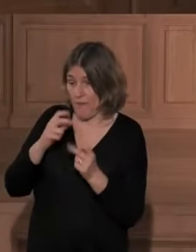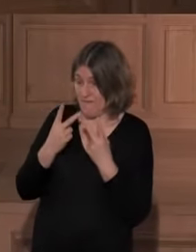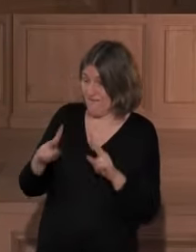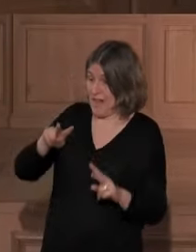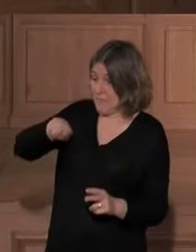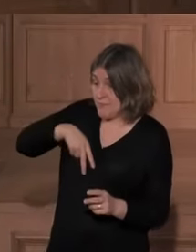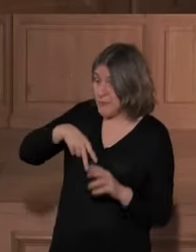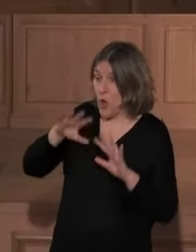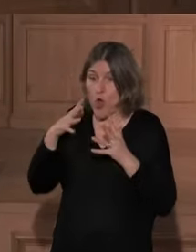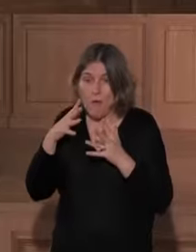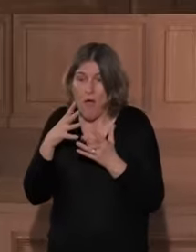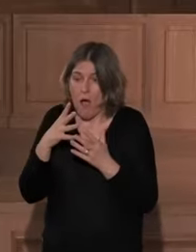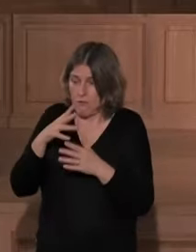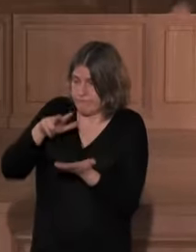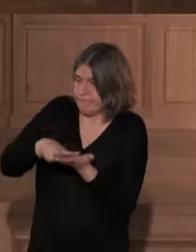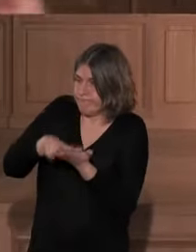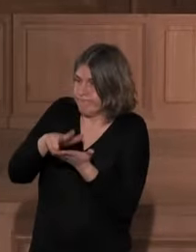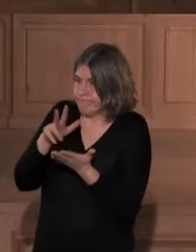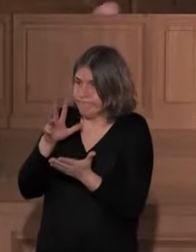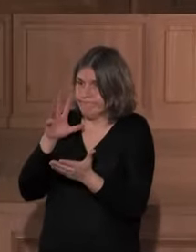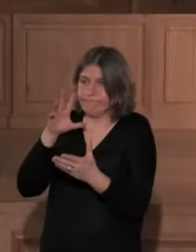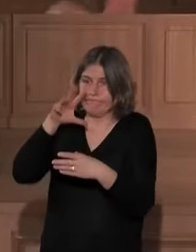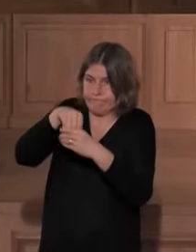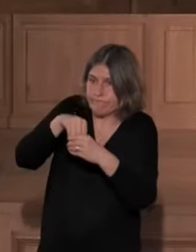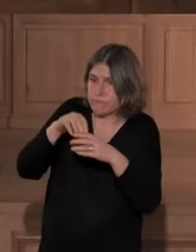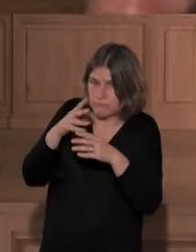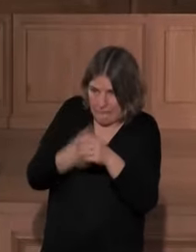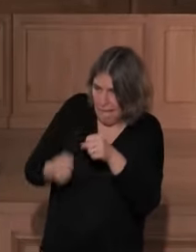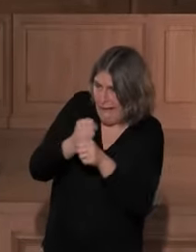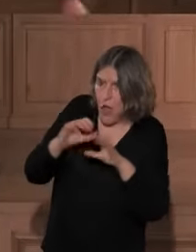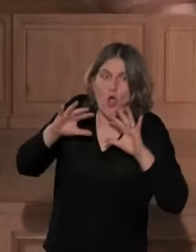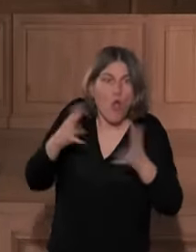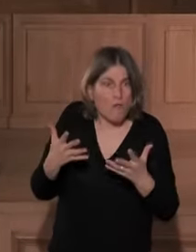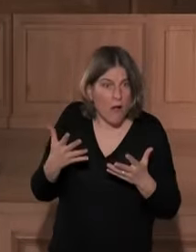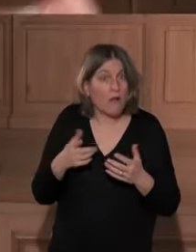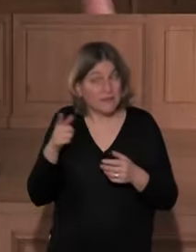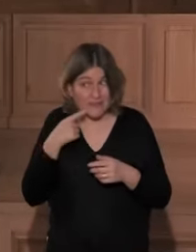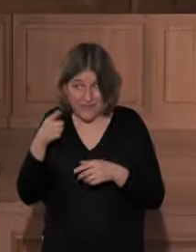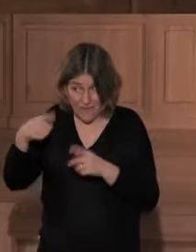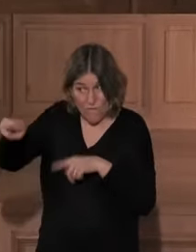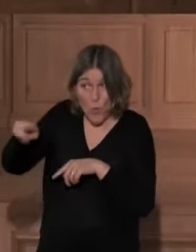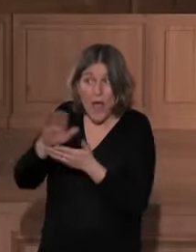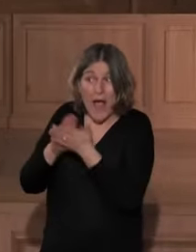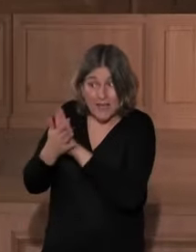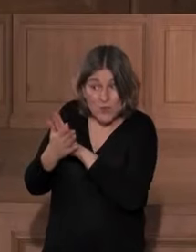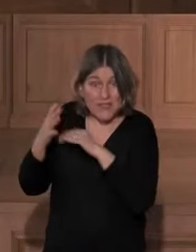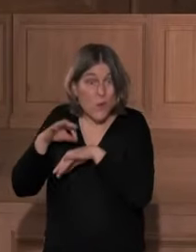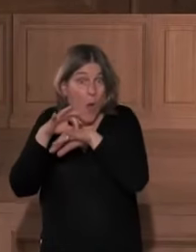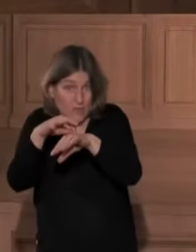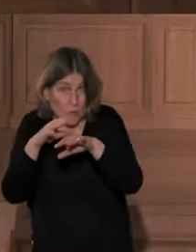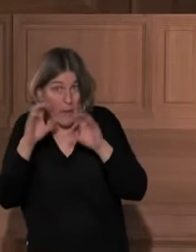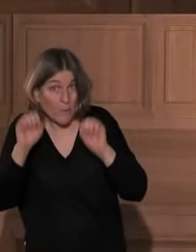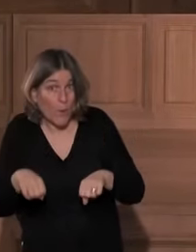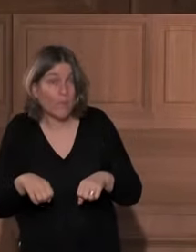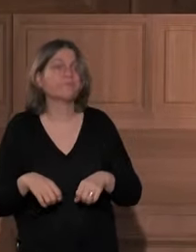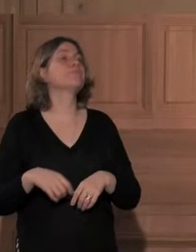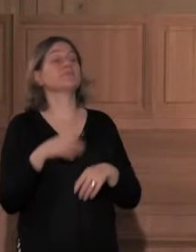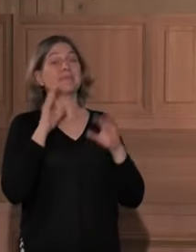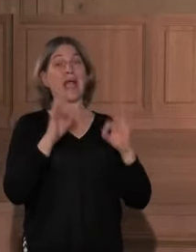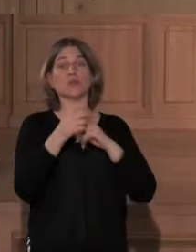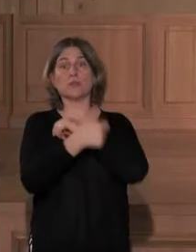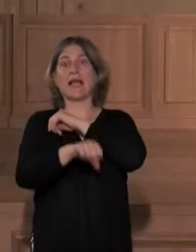suis ? Si oui, comment on peut les contacter ? C'est-à-dire, est-ce que vous accompagnez des gens à monter des projets ? Et par ailleurs, si je veux entrer chez vous, qu'est-ce que je dois faire ? On a reçu la